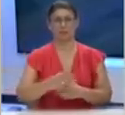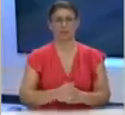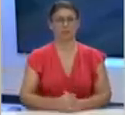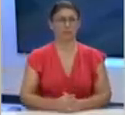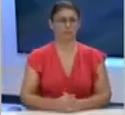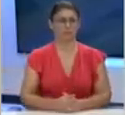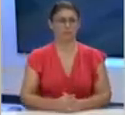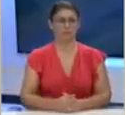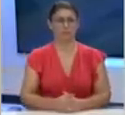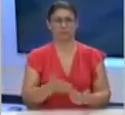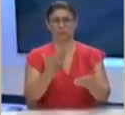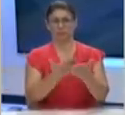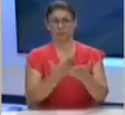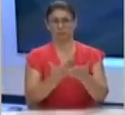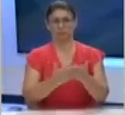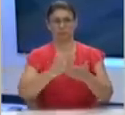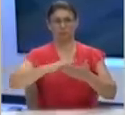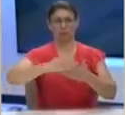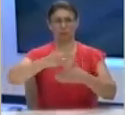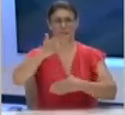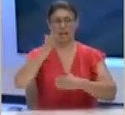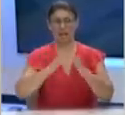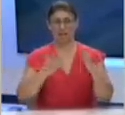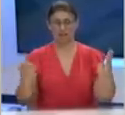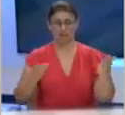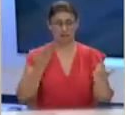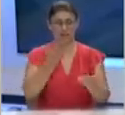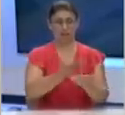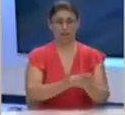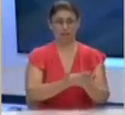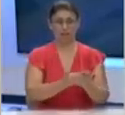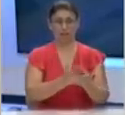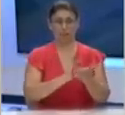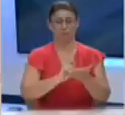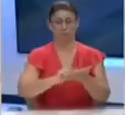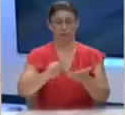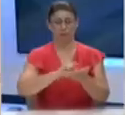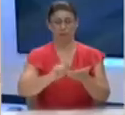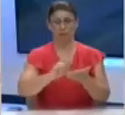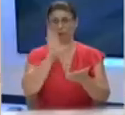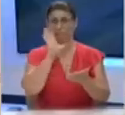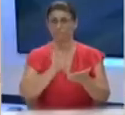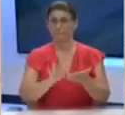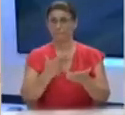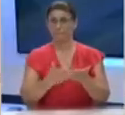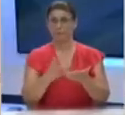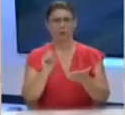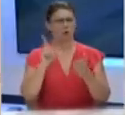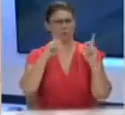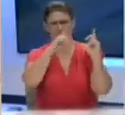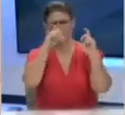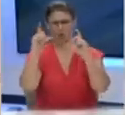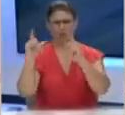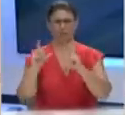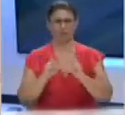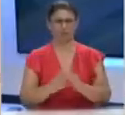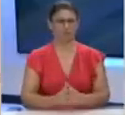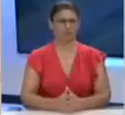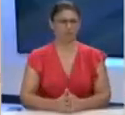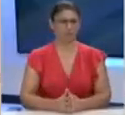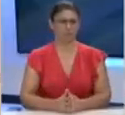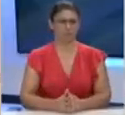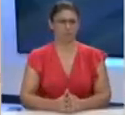Ιδού λοιπόν και ο χάρτης τον καταθέτω στα πρακτικά, που είναι τα πραγματικά στοιχεία και όχι φωτογραφίες.